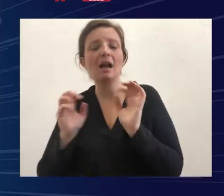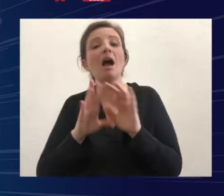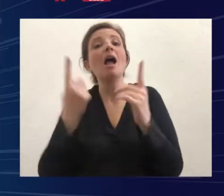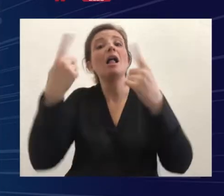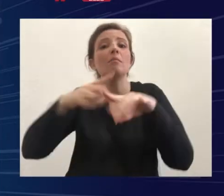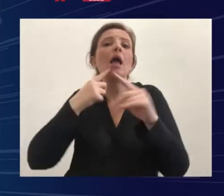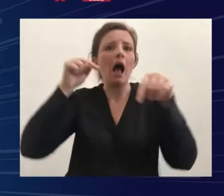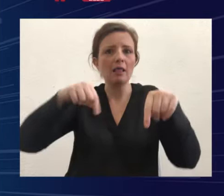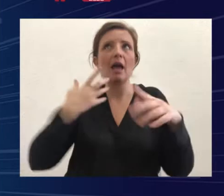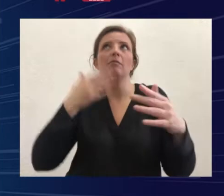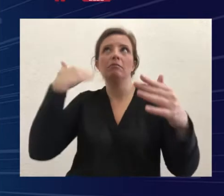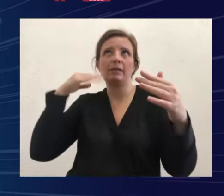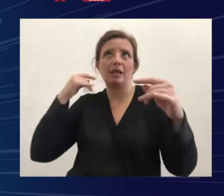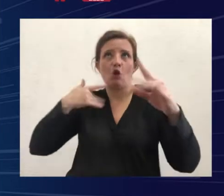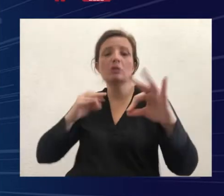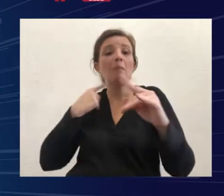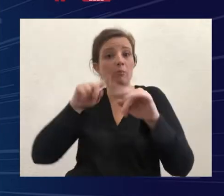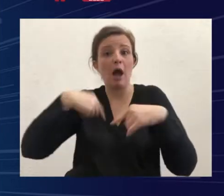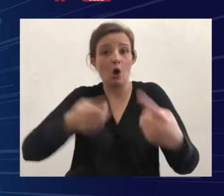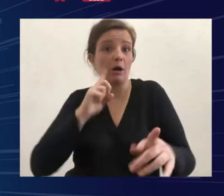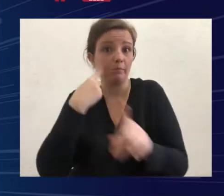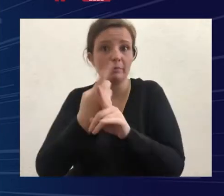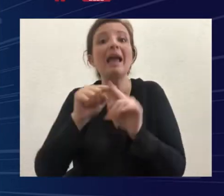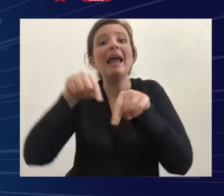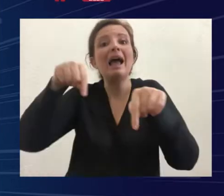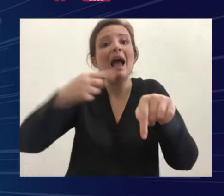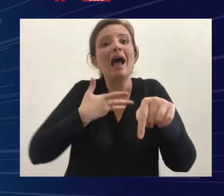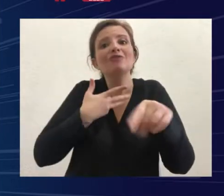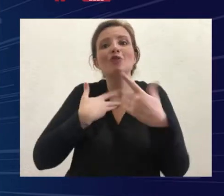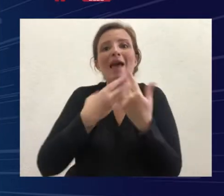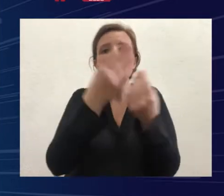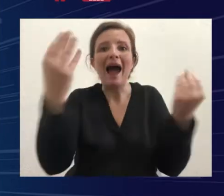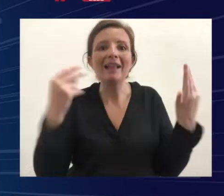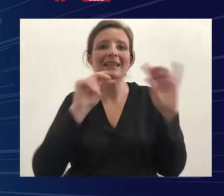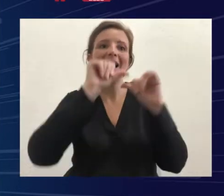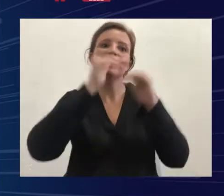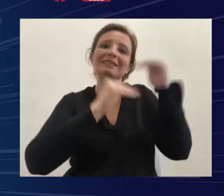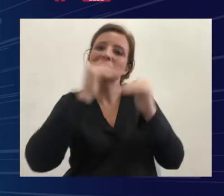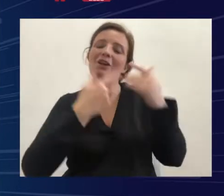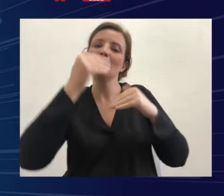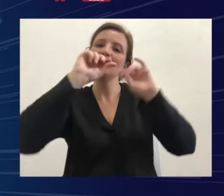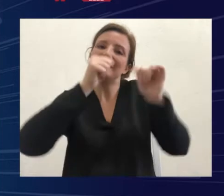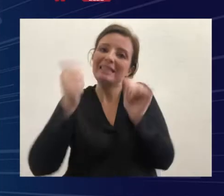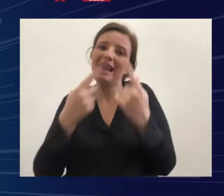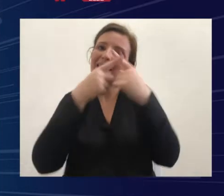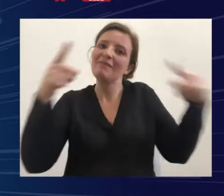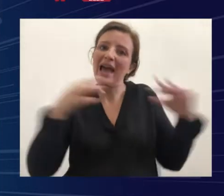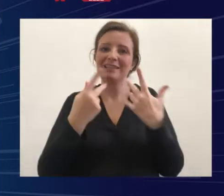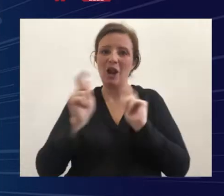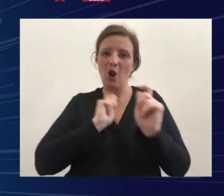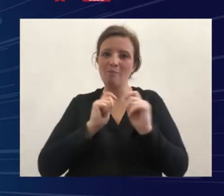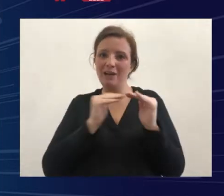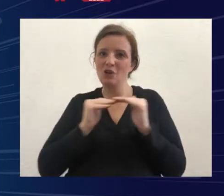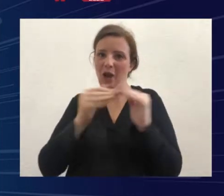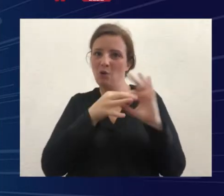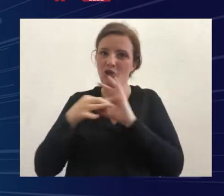che rispondono ancora oggi alle molteplici anime del commercio equo e solidale, fatte